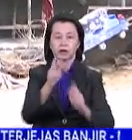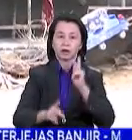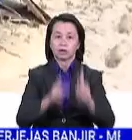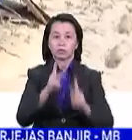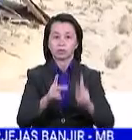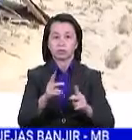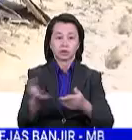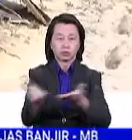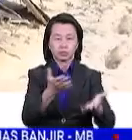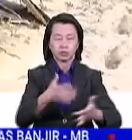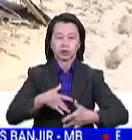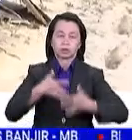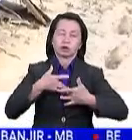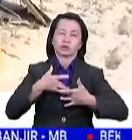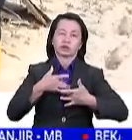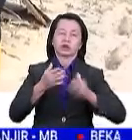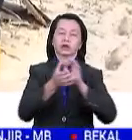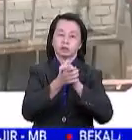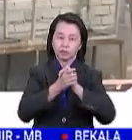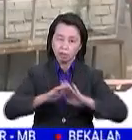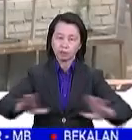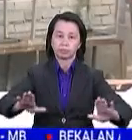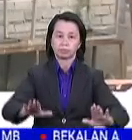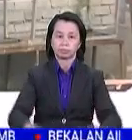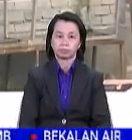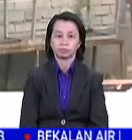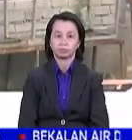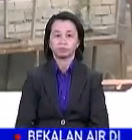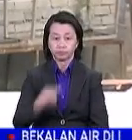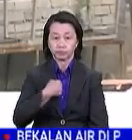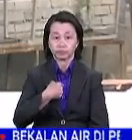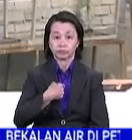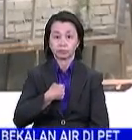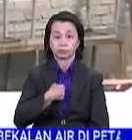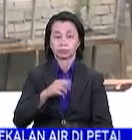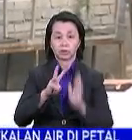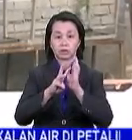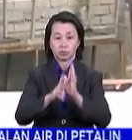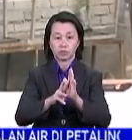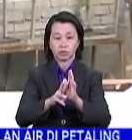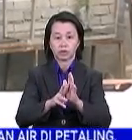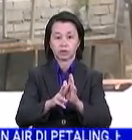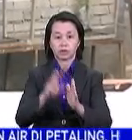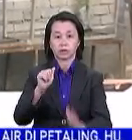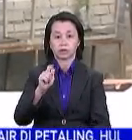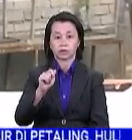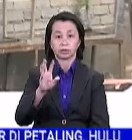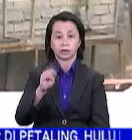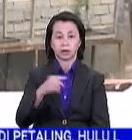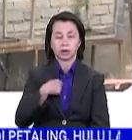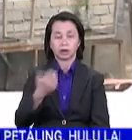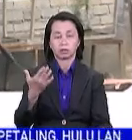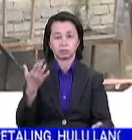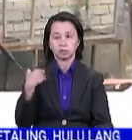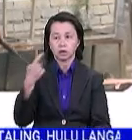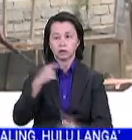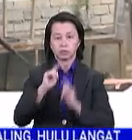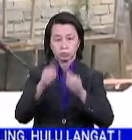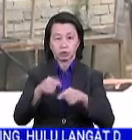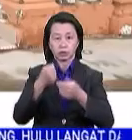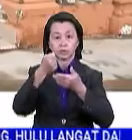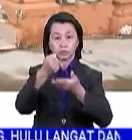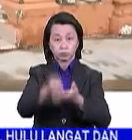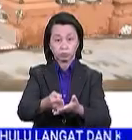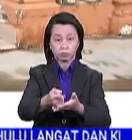penduduk terjejas merasa lebih selamat saya sebagai awak ikhfa epm1 tetap untuk datang